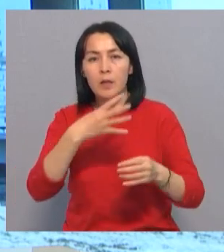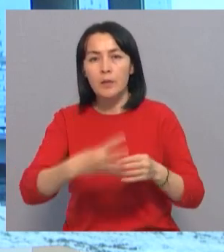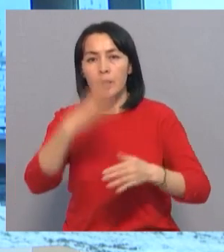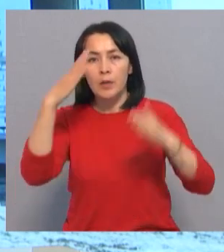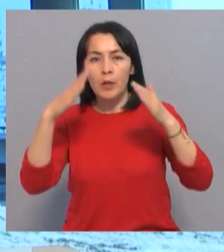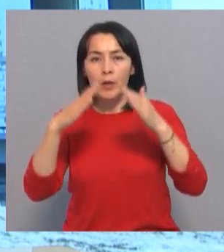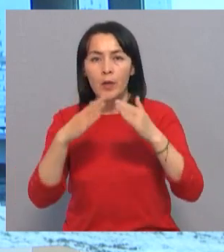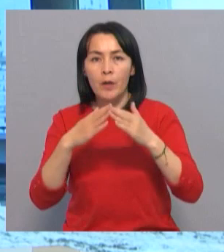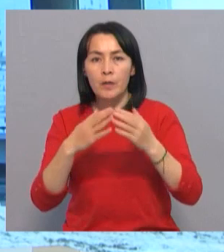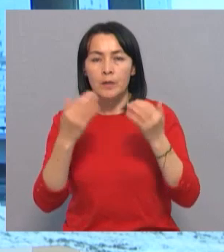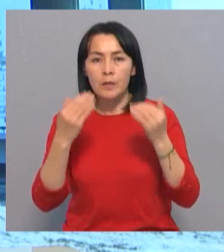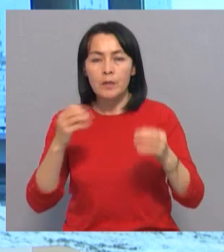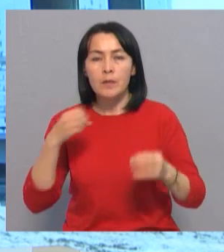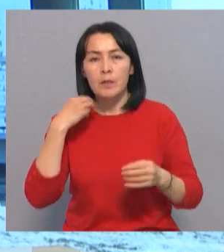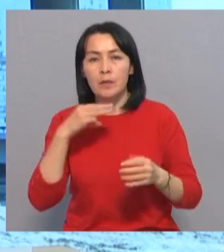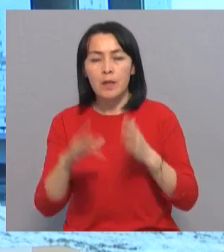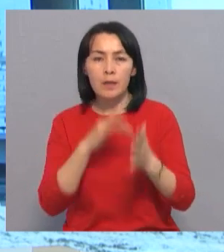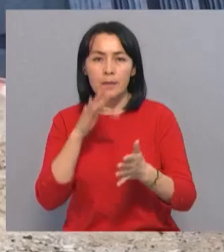многоэтажных домов в священной столице.